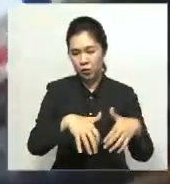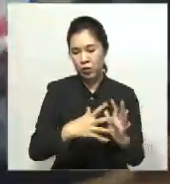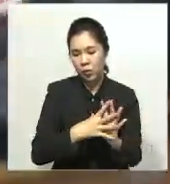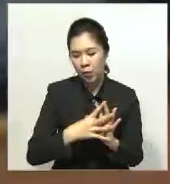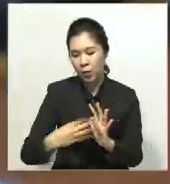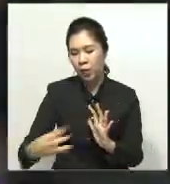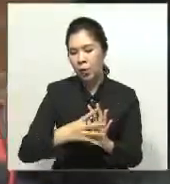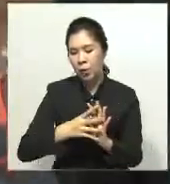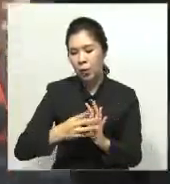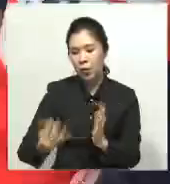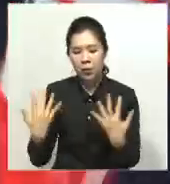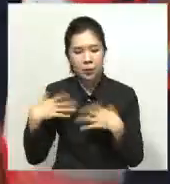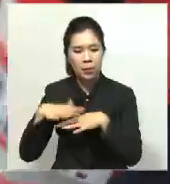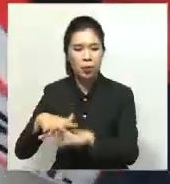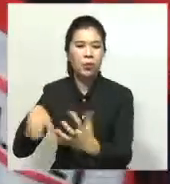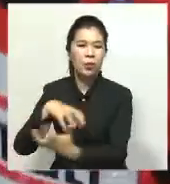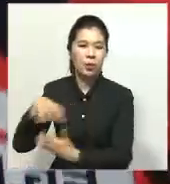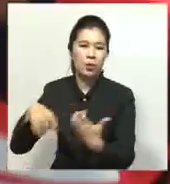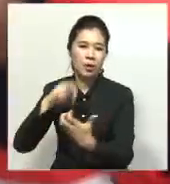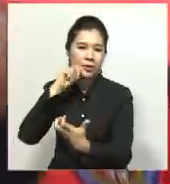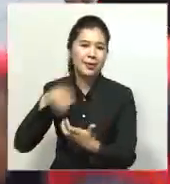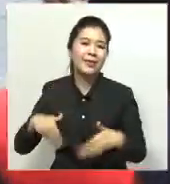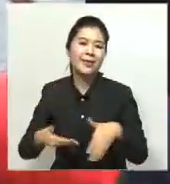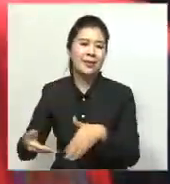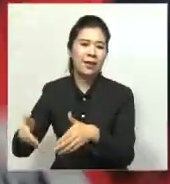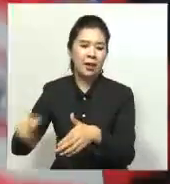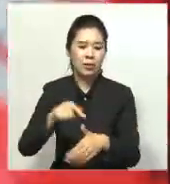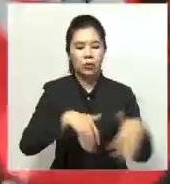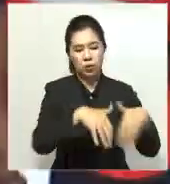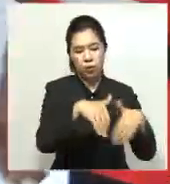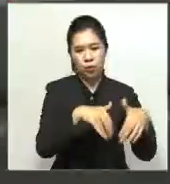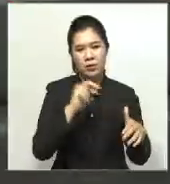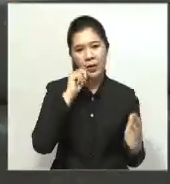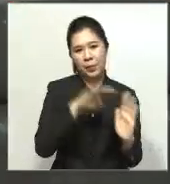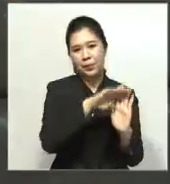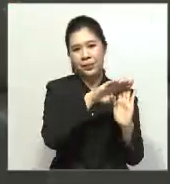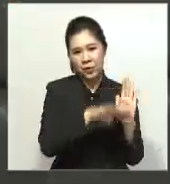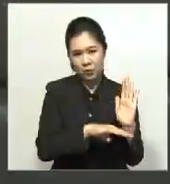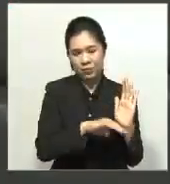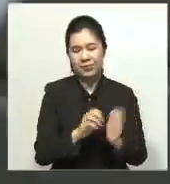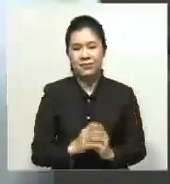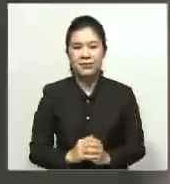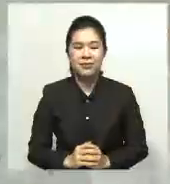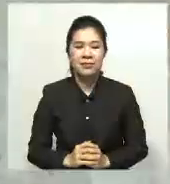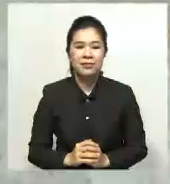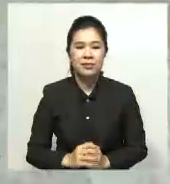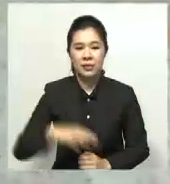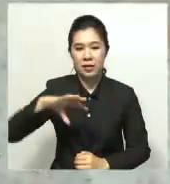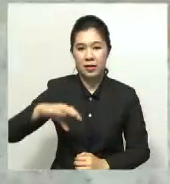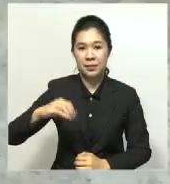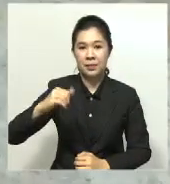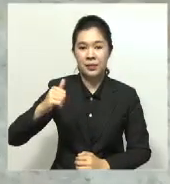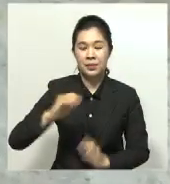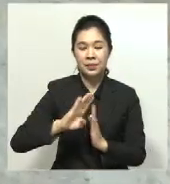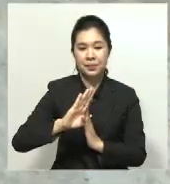ำโขงค่ะลดการเพิ่มปริมาณน้ำในชุมชนค่ะนายอำเภอบึงกาฬนะคะก็ได้ให้ข้อมูลกับ